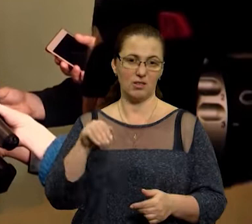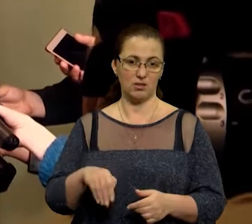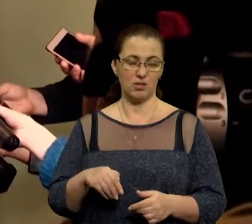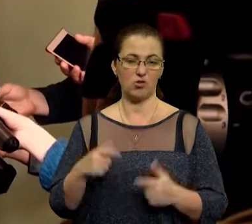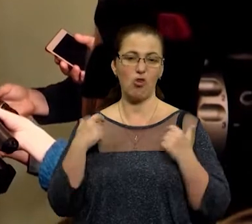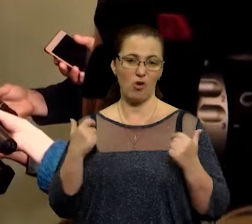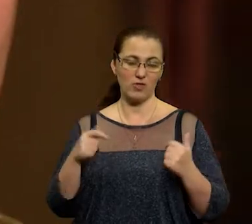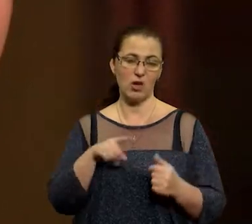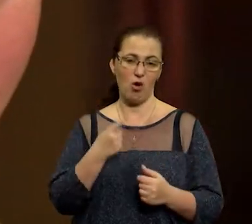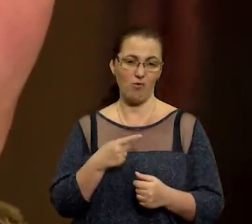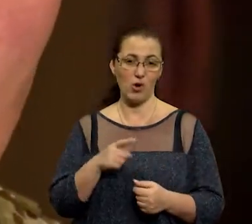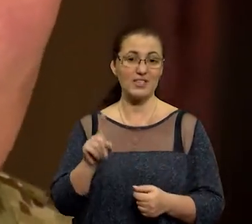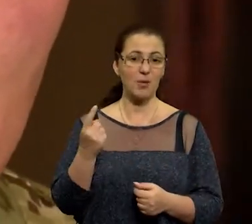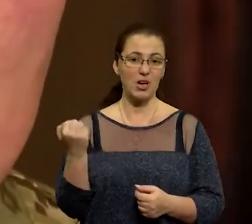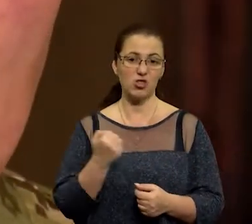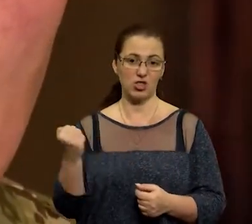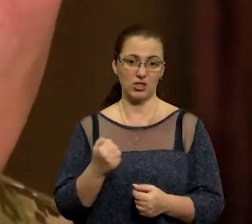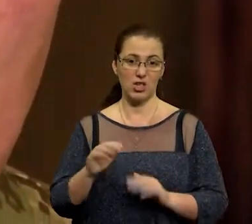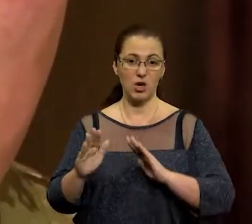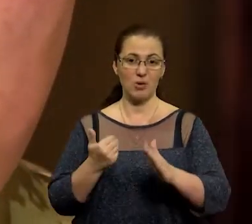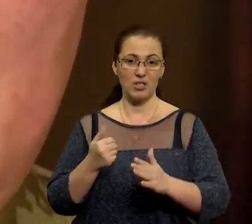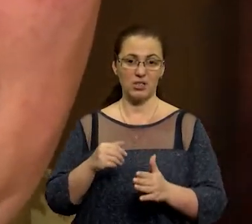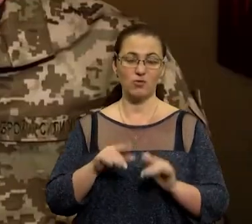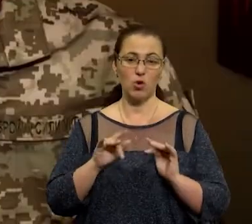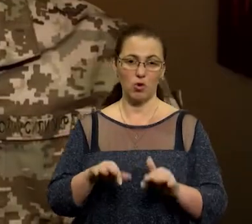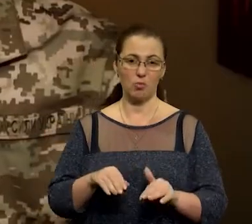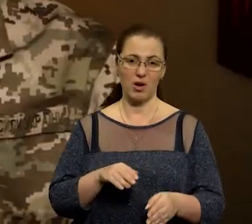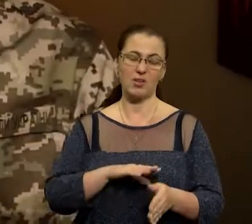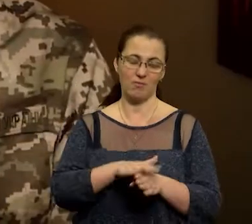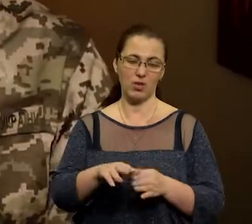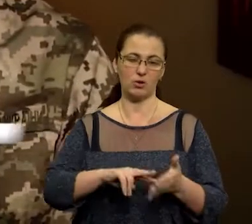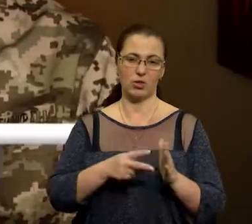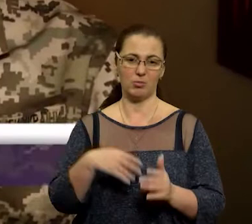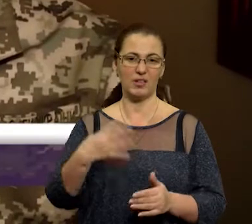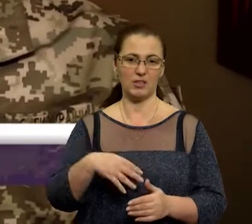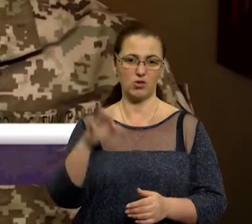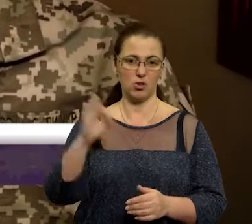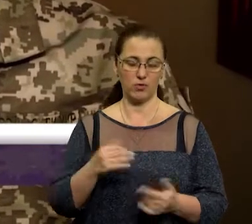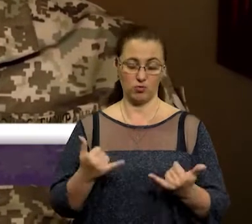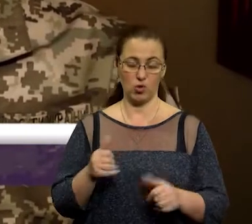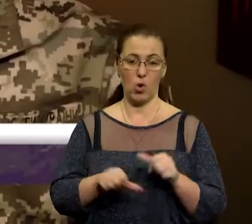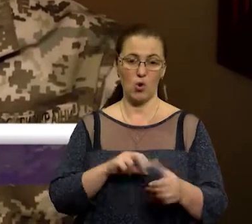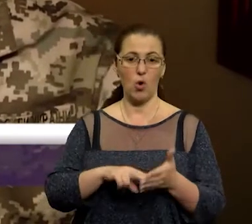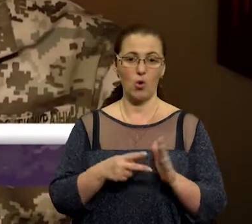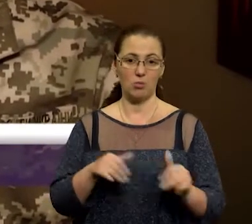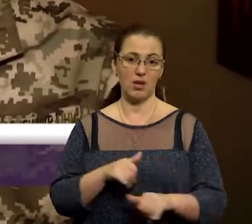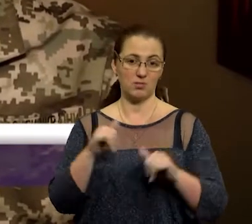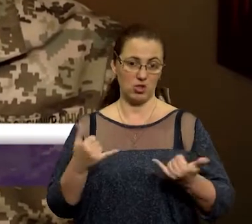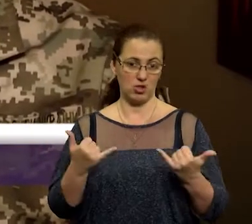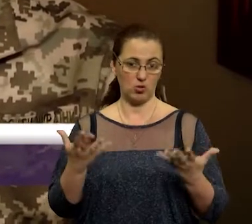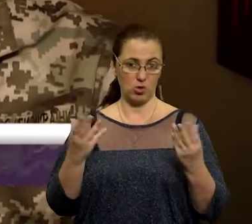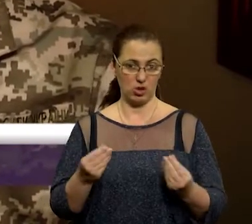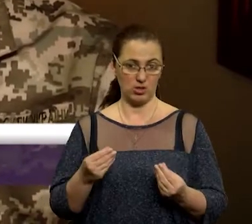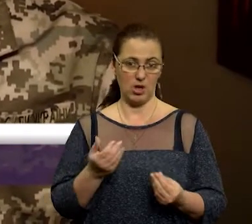вже за перші тижні призовної кампанії план виконали на 40%. Цього року у нас план збільшився. На сьогоднішній день, що я вам